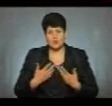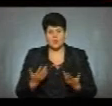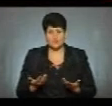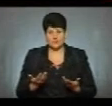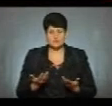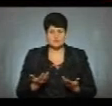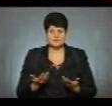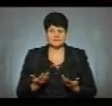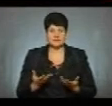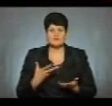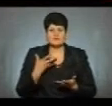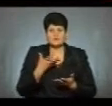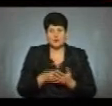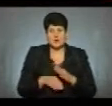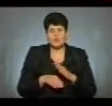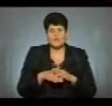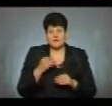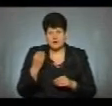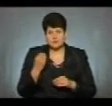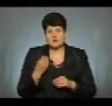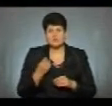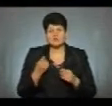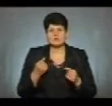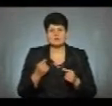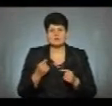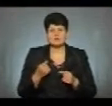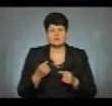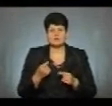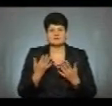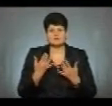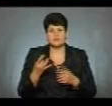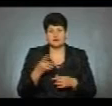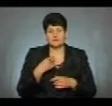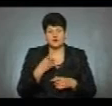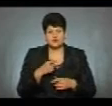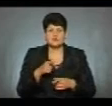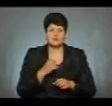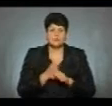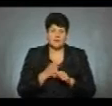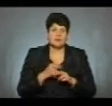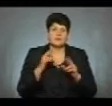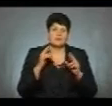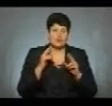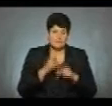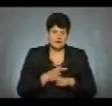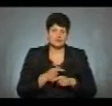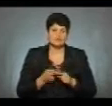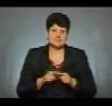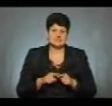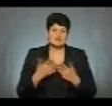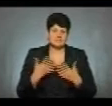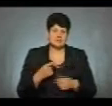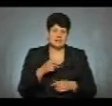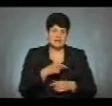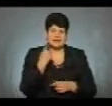в власному виборі і вкотре визнавати, що вони там зробили чи не зробили помилку, це їхнє вже